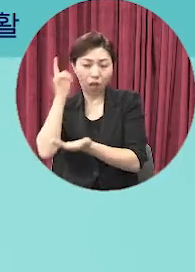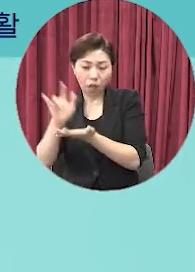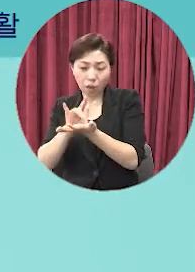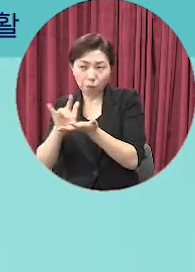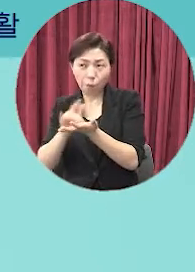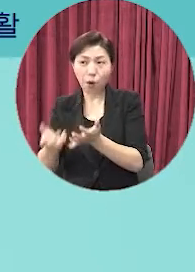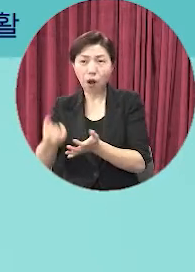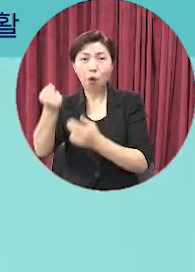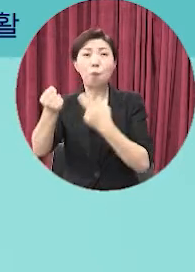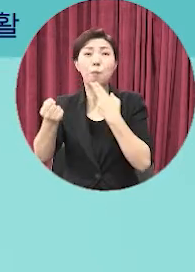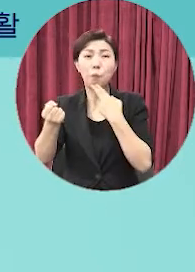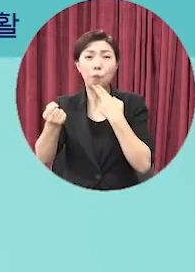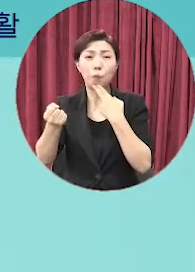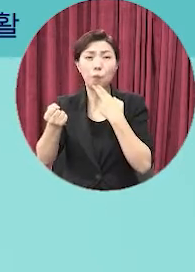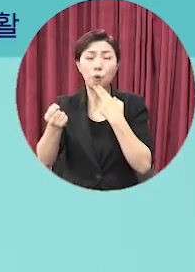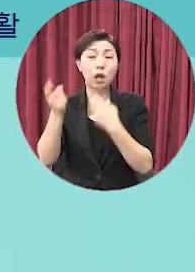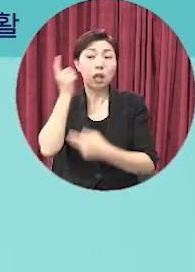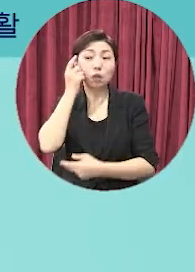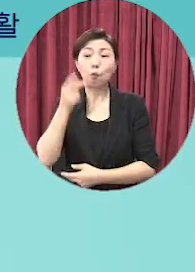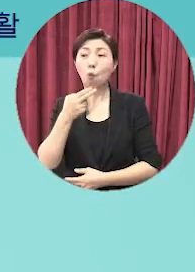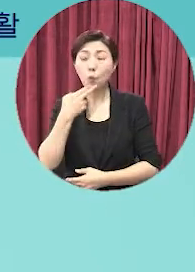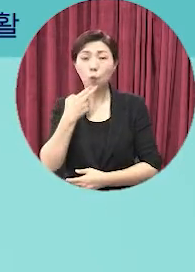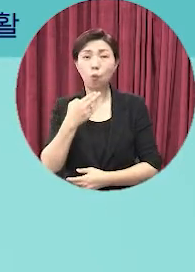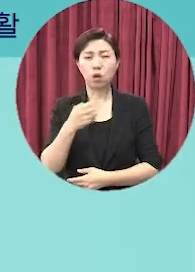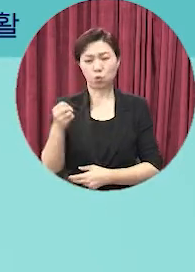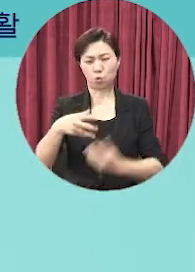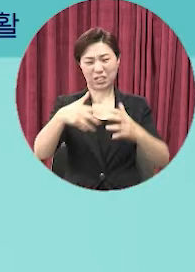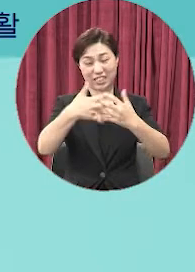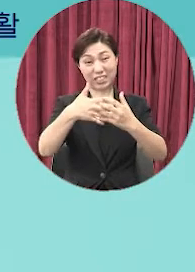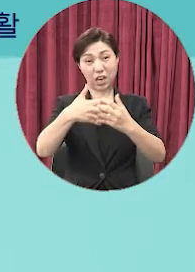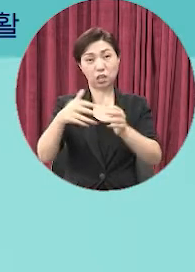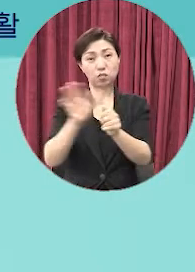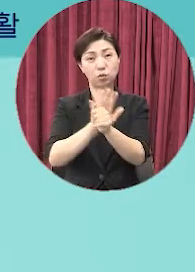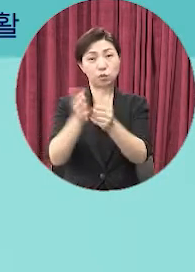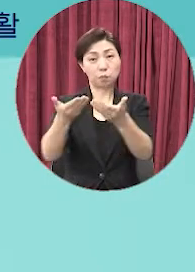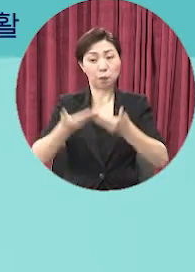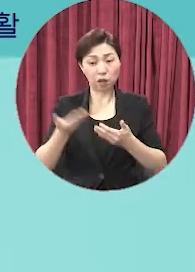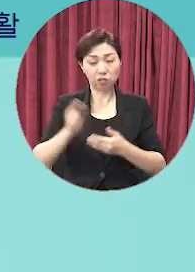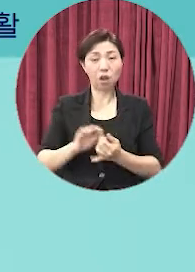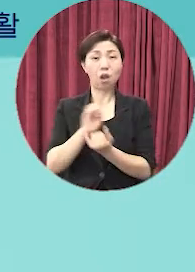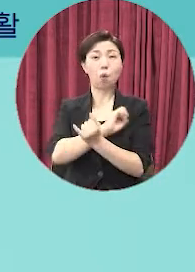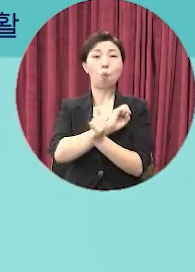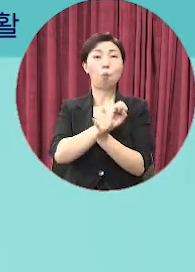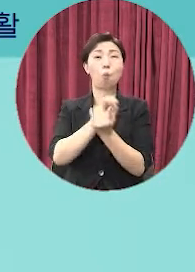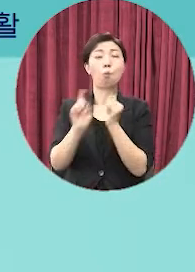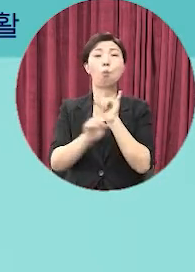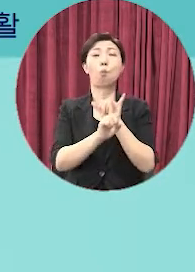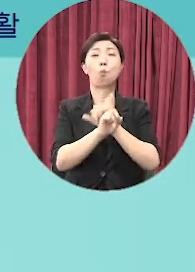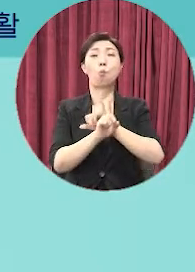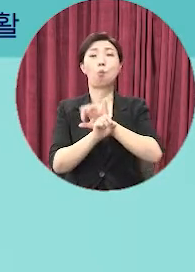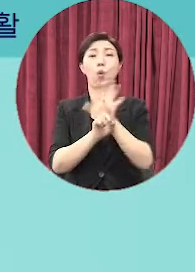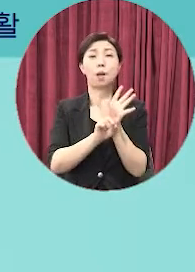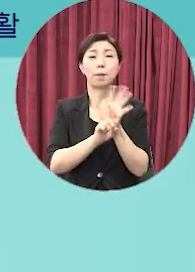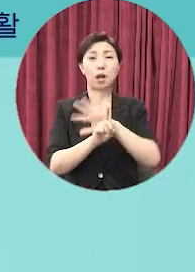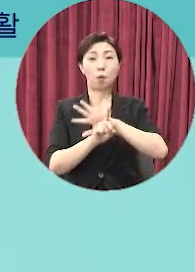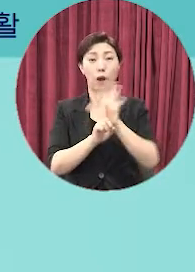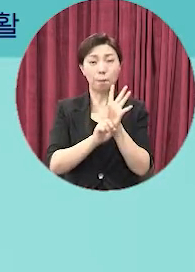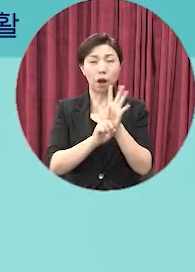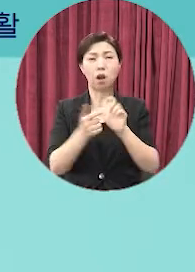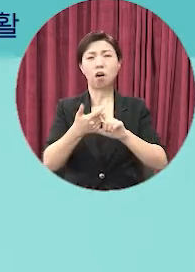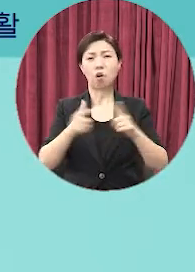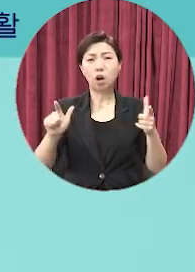있지 않는다든지, 또한 이러한 기기가 있다 하더라도 또 와이파이라든지 데이터 사용에 있어서